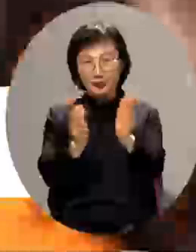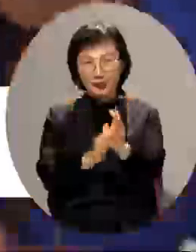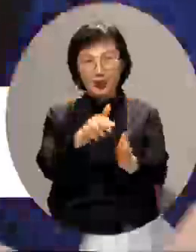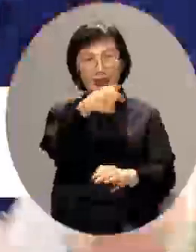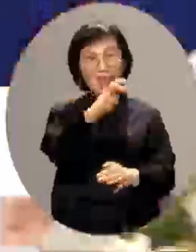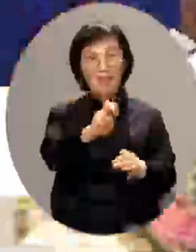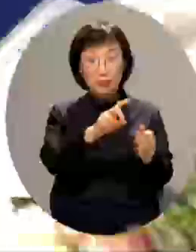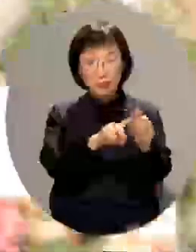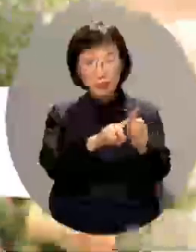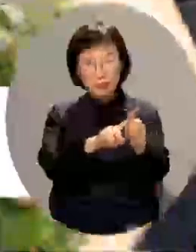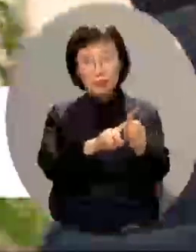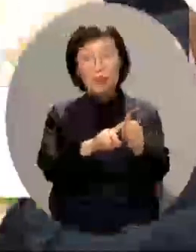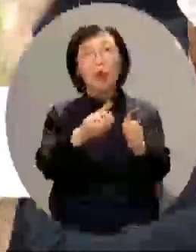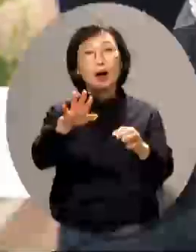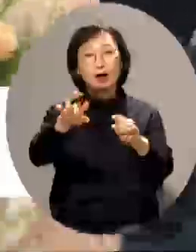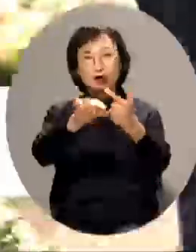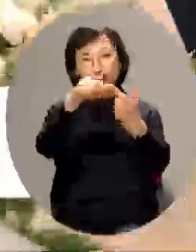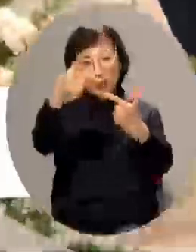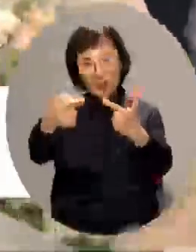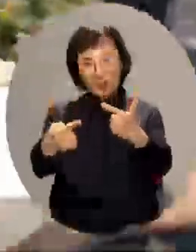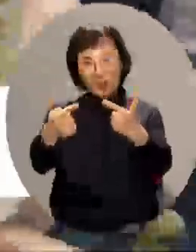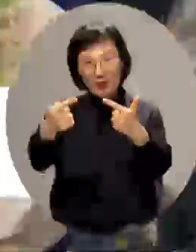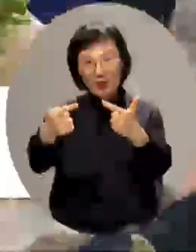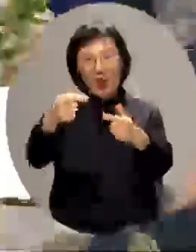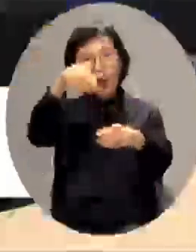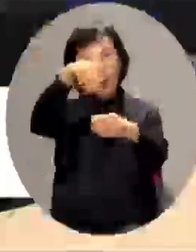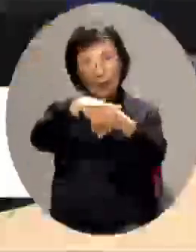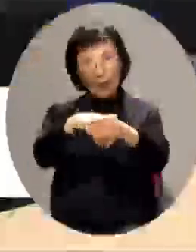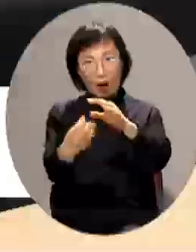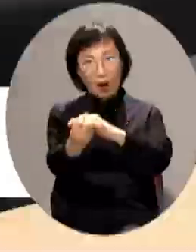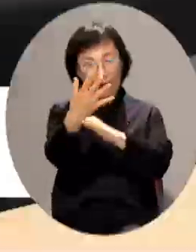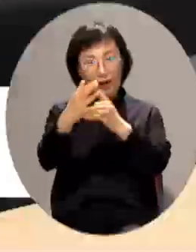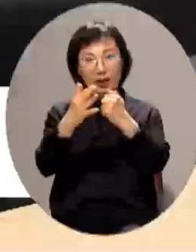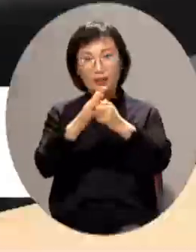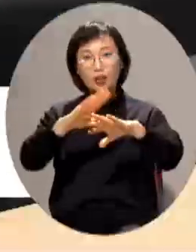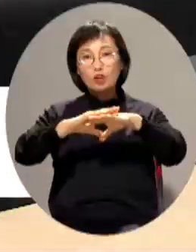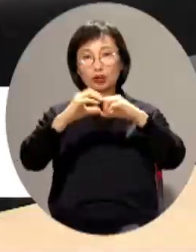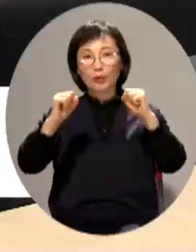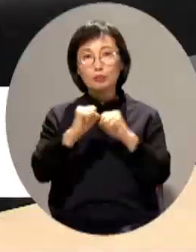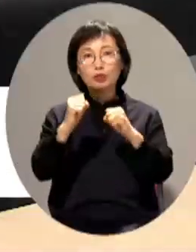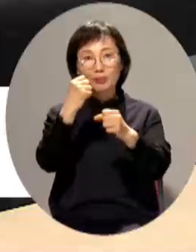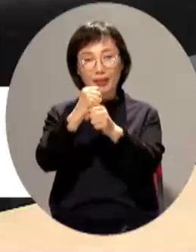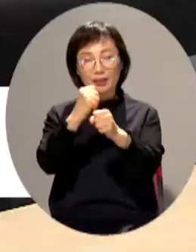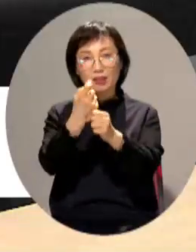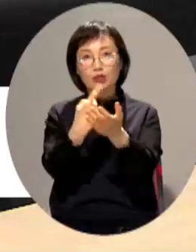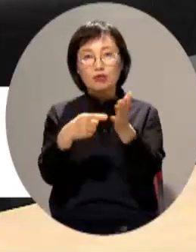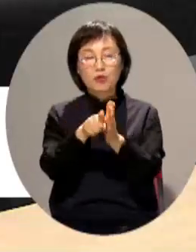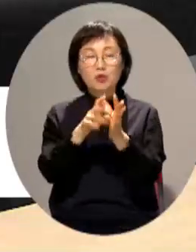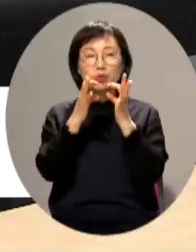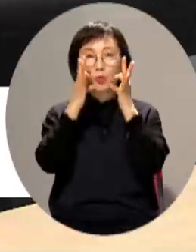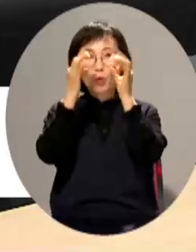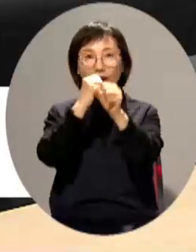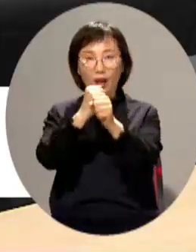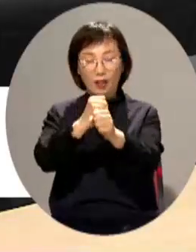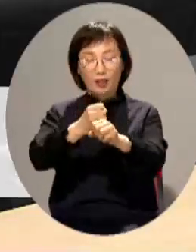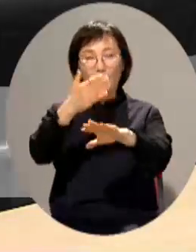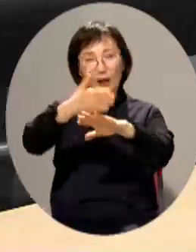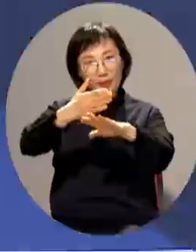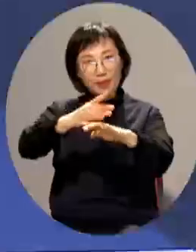후보는 본선에서 압승 에 새로운 전극을 만들겠다며 도민들에게 감사 인사를 전했습니다